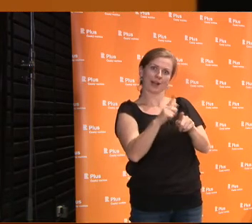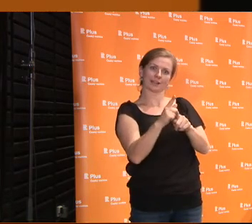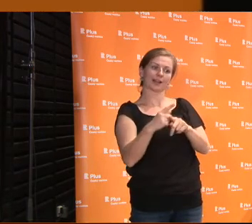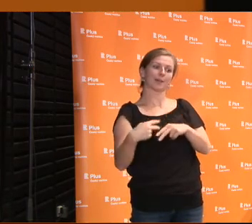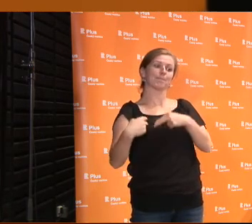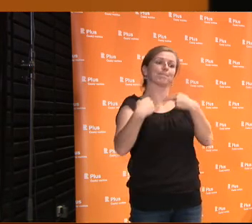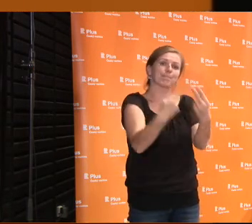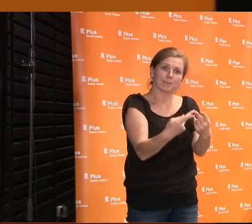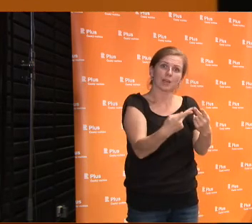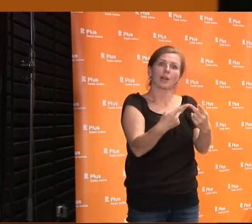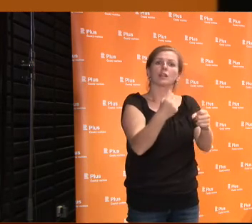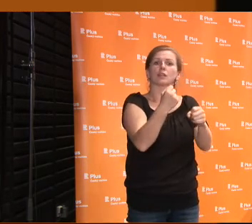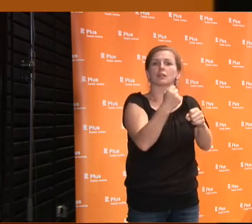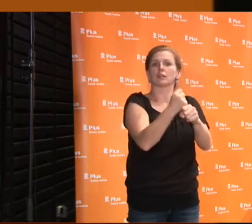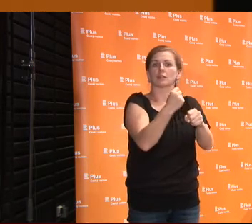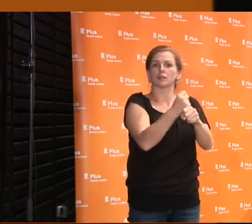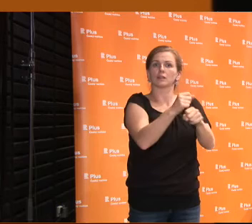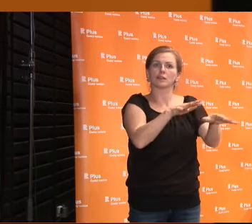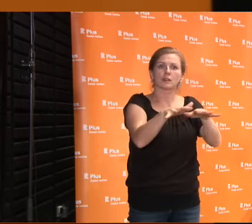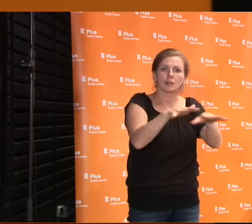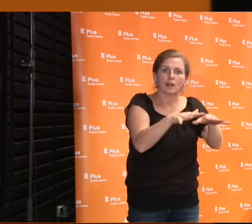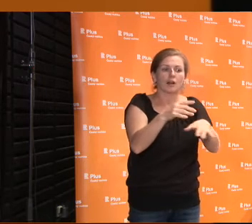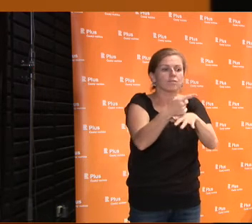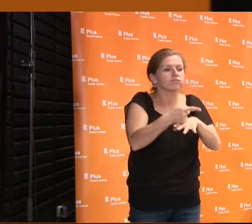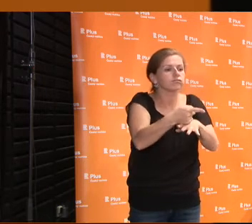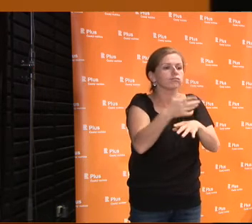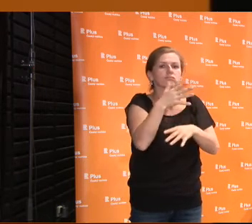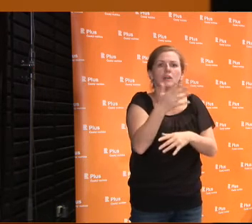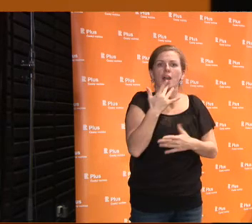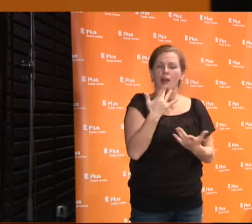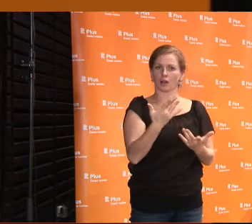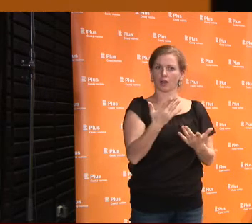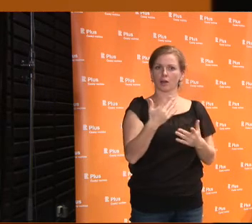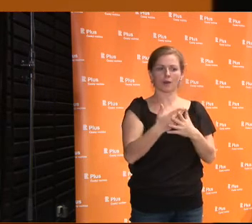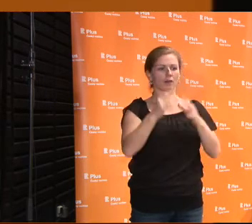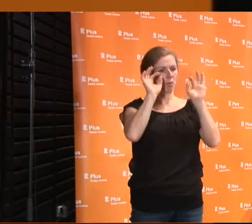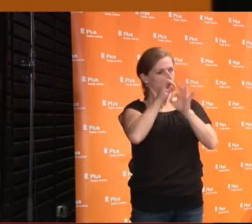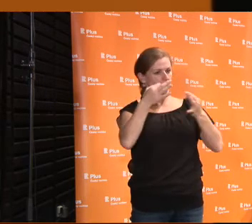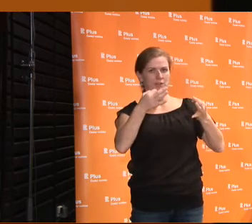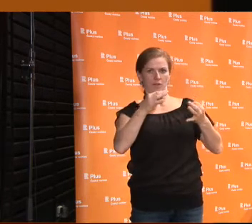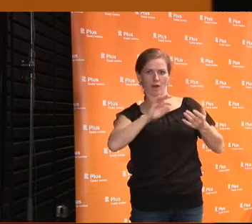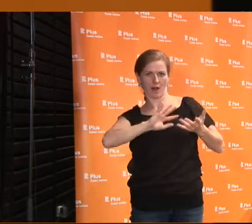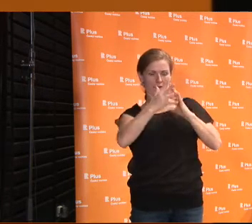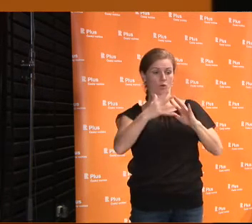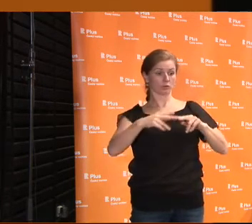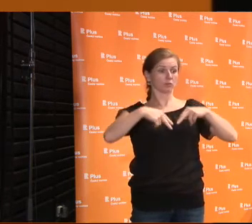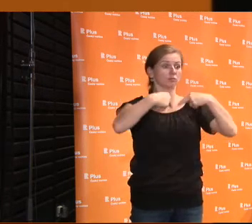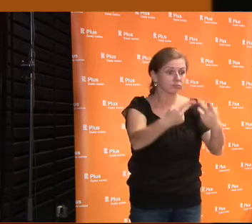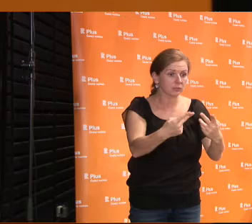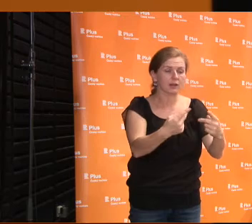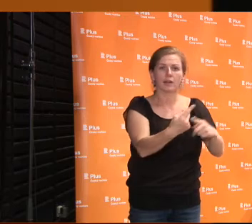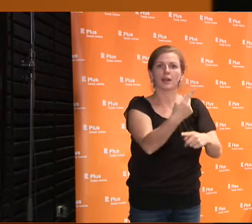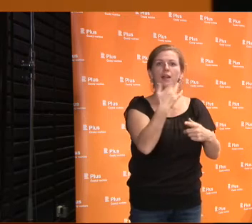My tam máme samostatné oddělení, které se zabývá sociálními dopady průmyslové revoluce, chytrých měst,